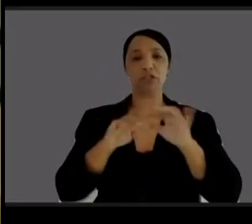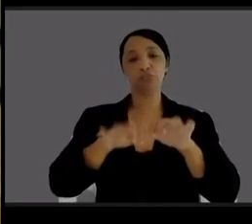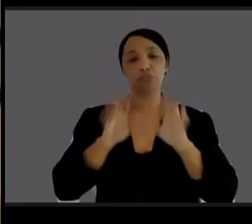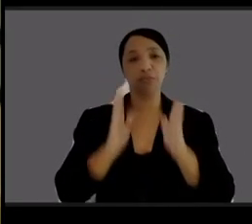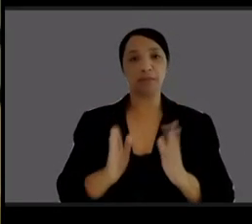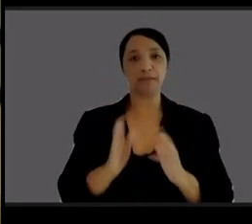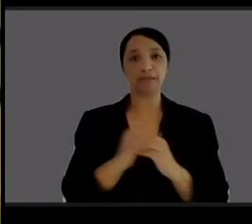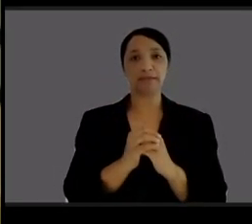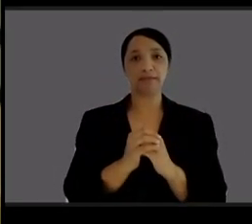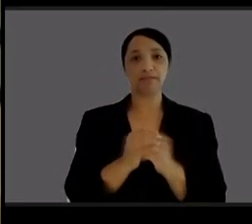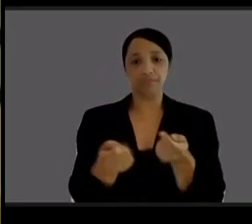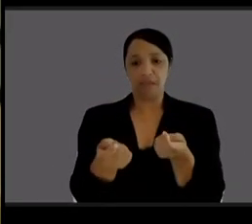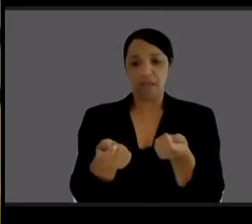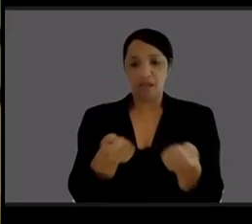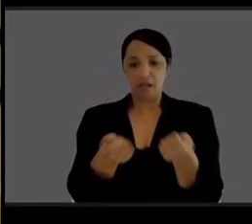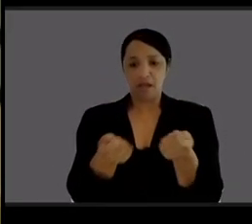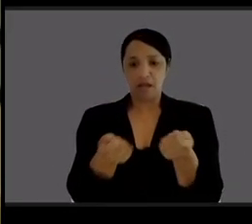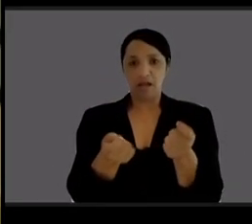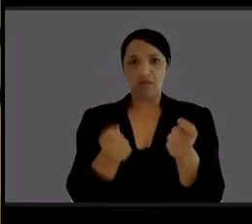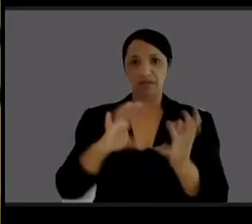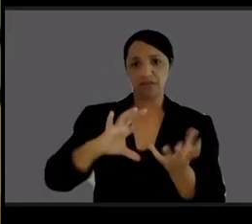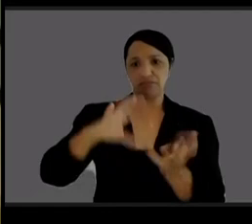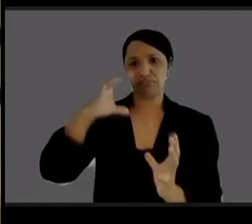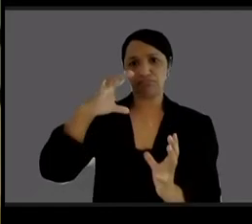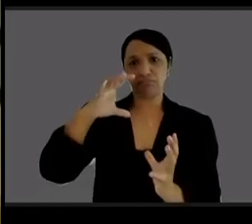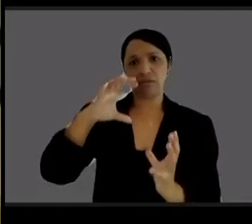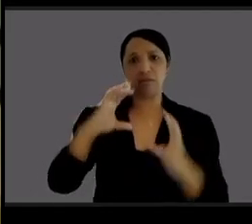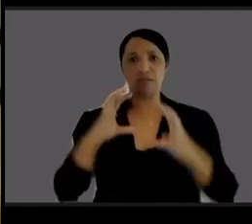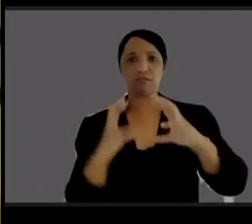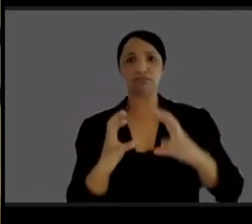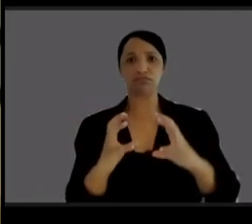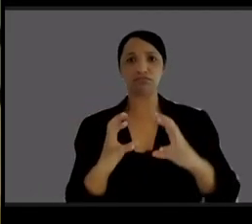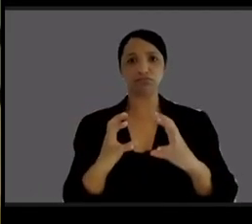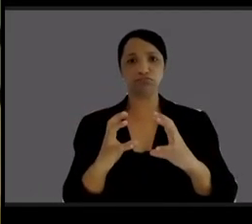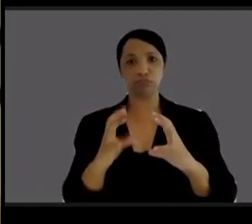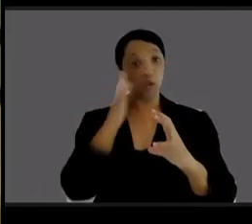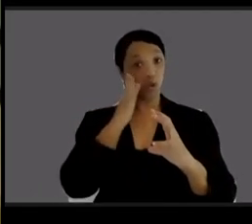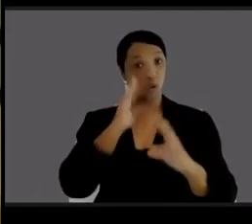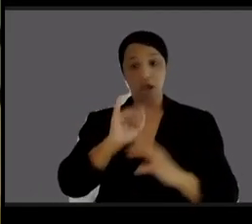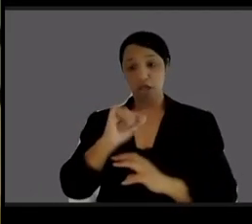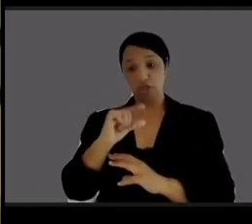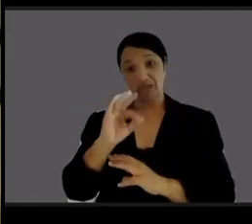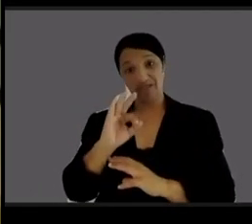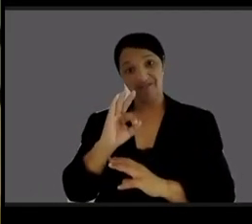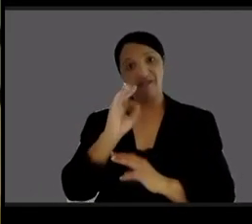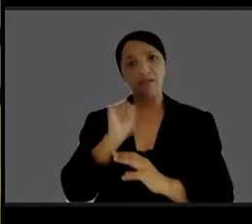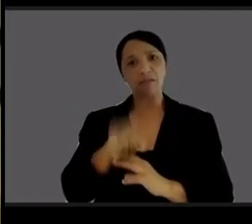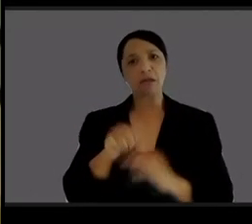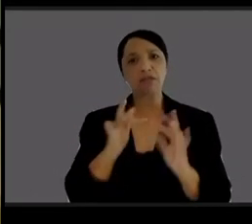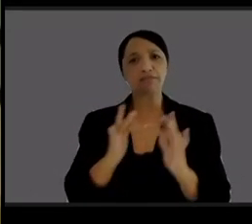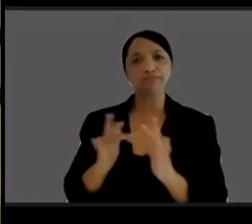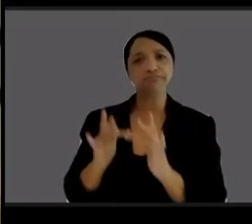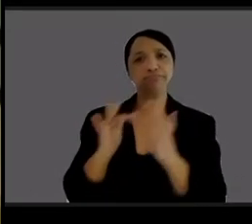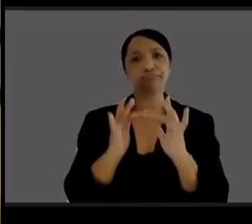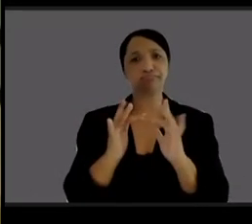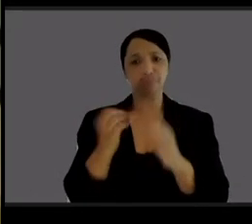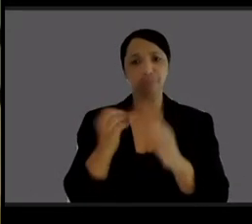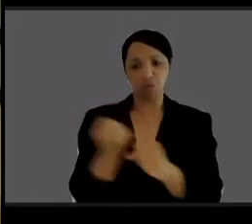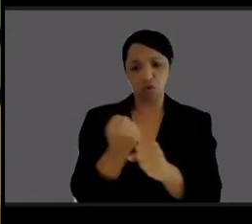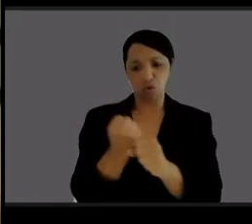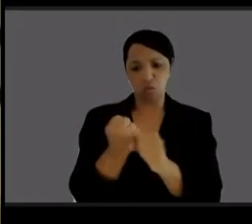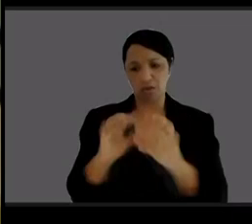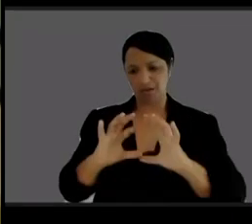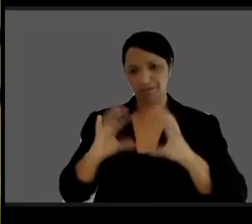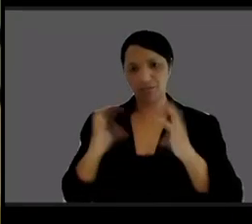sur Internet. Ensuite, nous devons travailler ensemble pour combler le fossé de la gouvernance, y compris en élevant et en alignant le travail